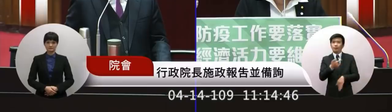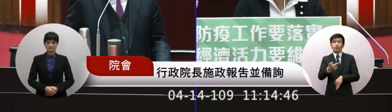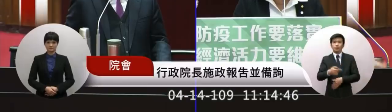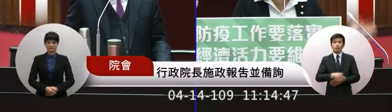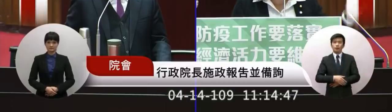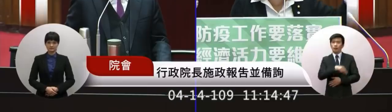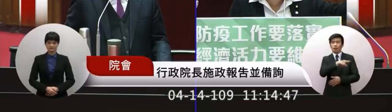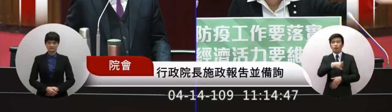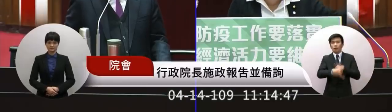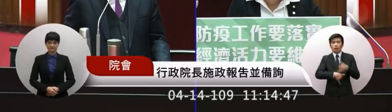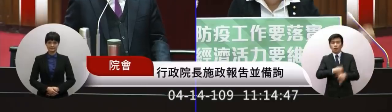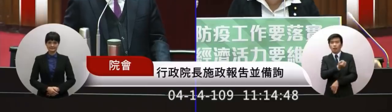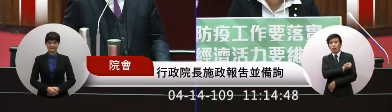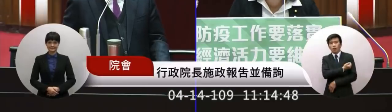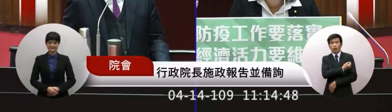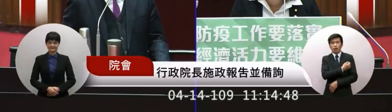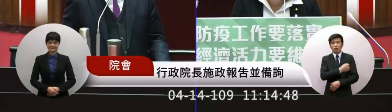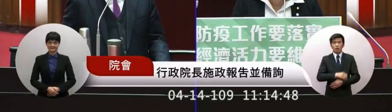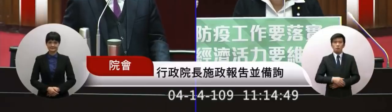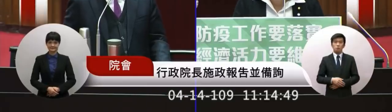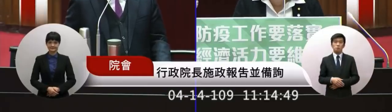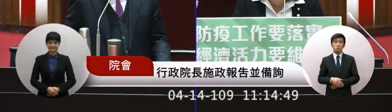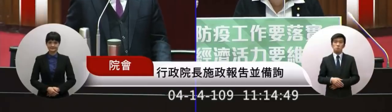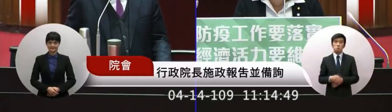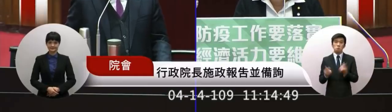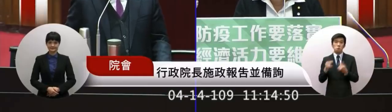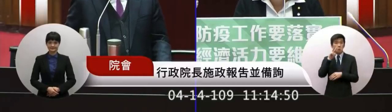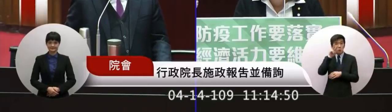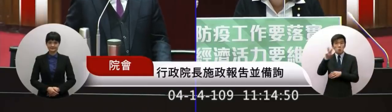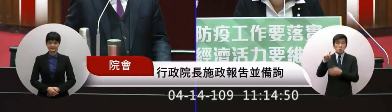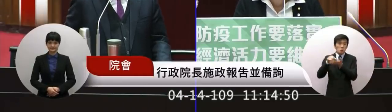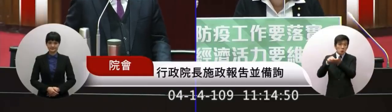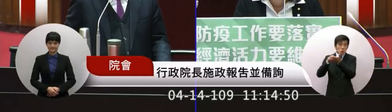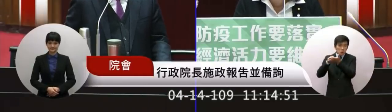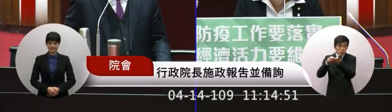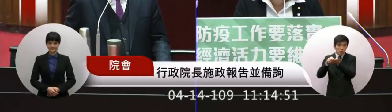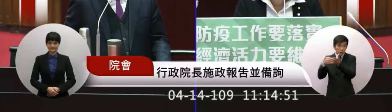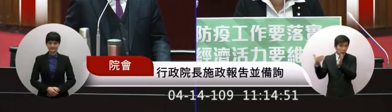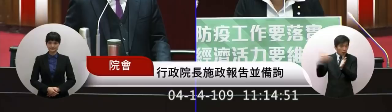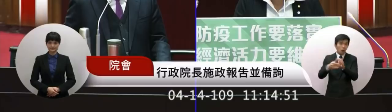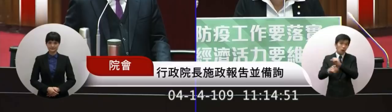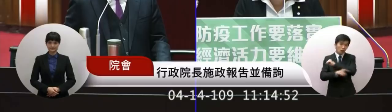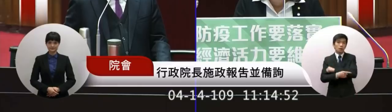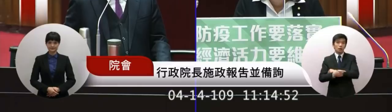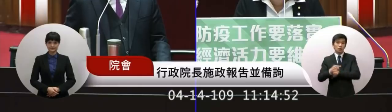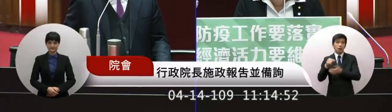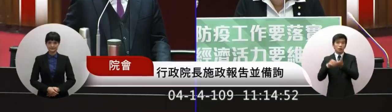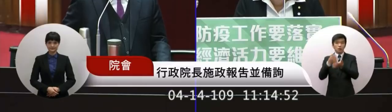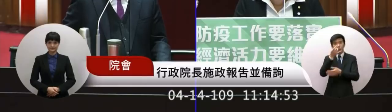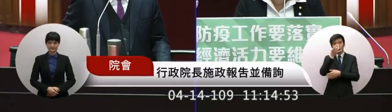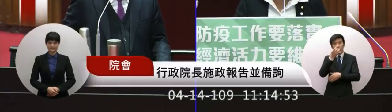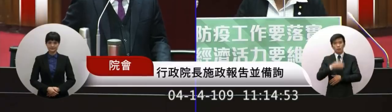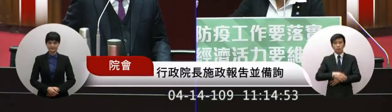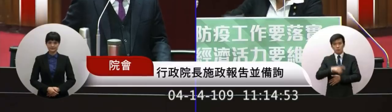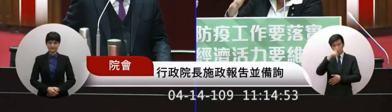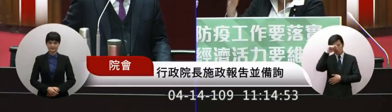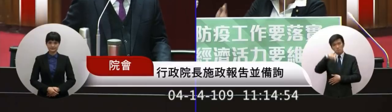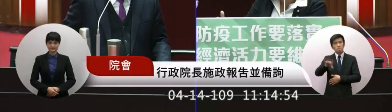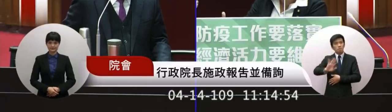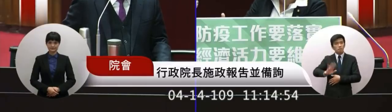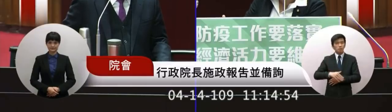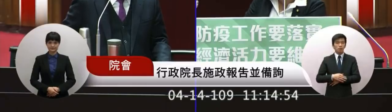像人家說什麼我們是看得到吃不到我覺得不是這樣說是願望院長